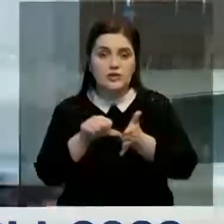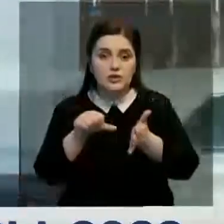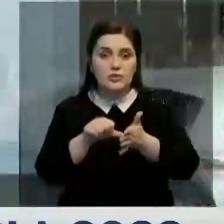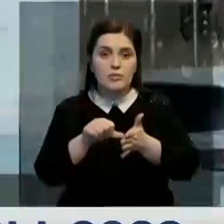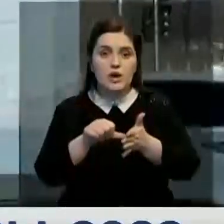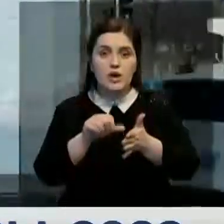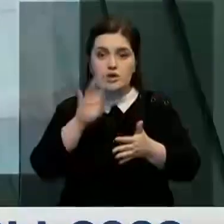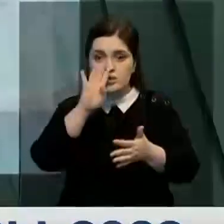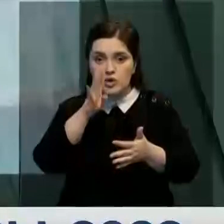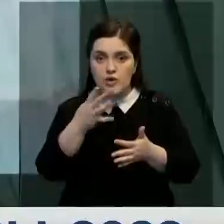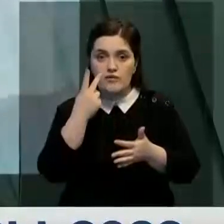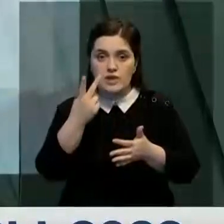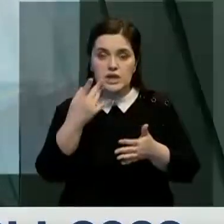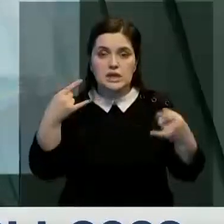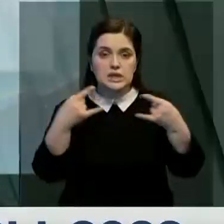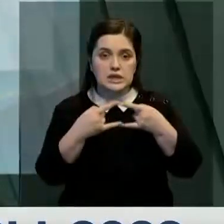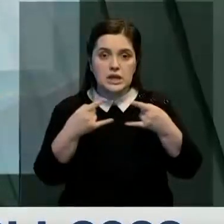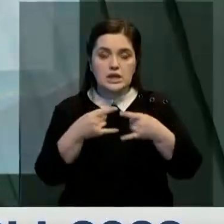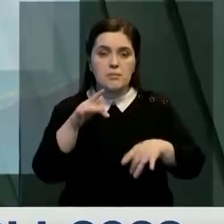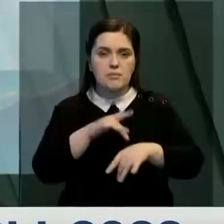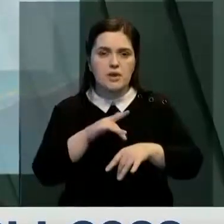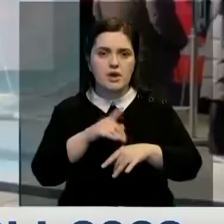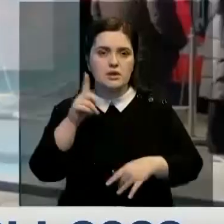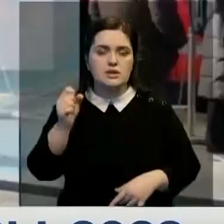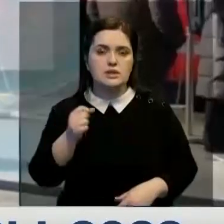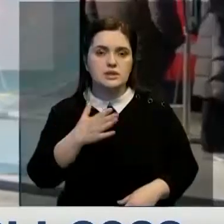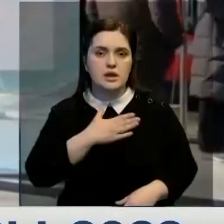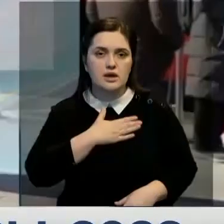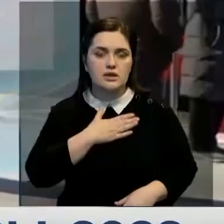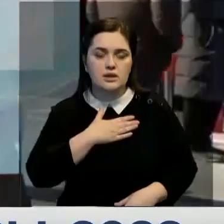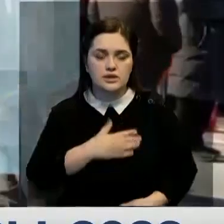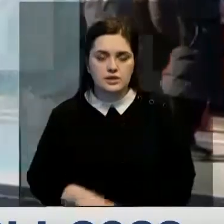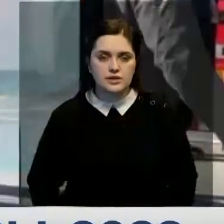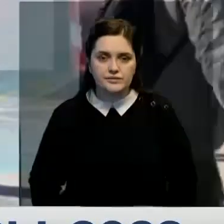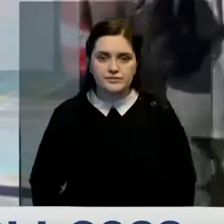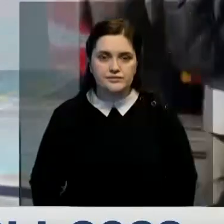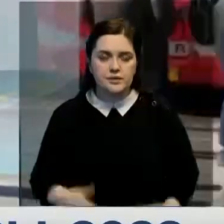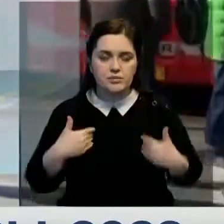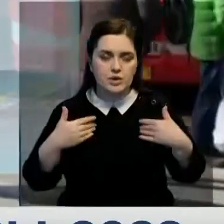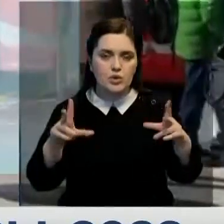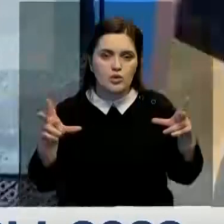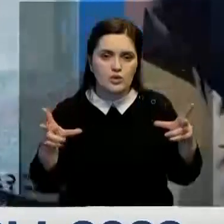стартах четырехлетия вы видите на своих экранах и пожелаем им удачи.